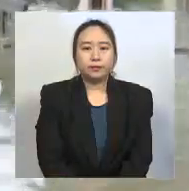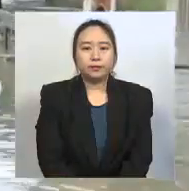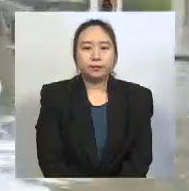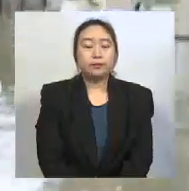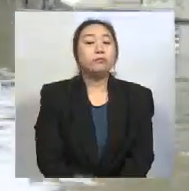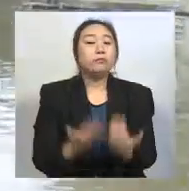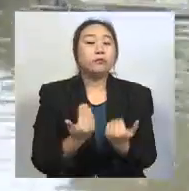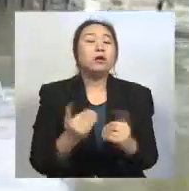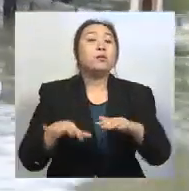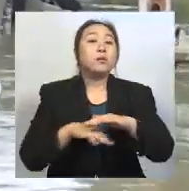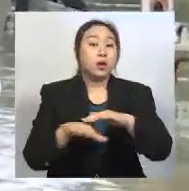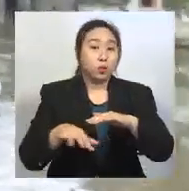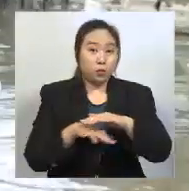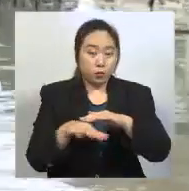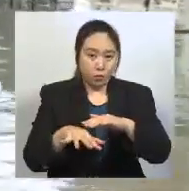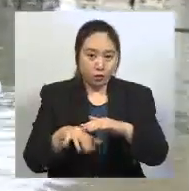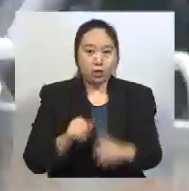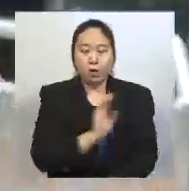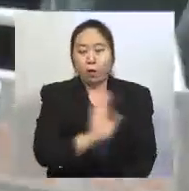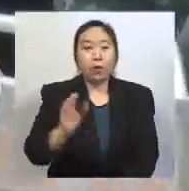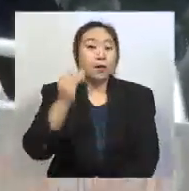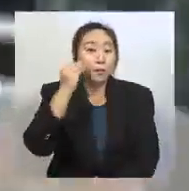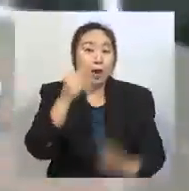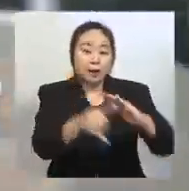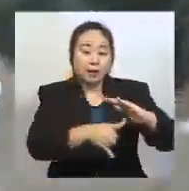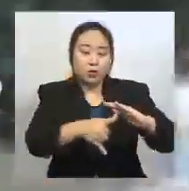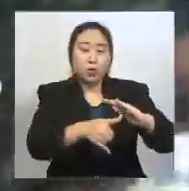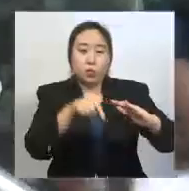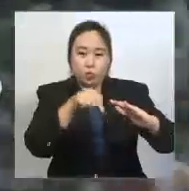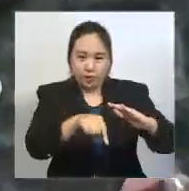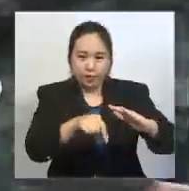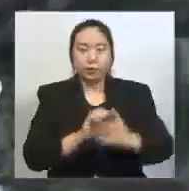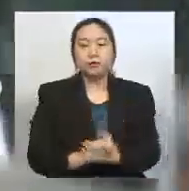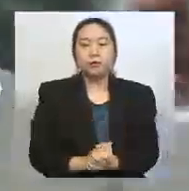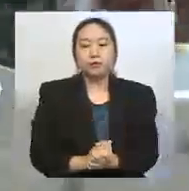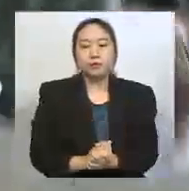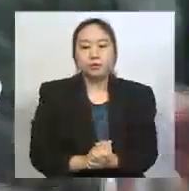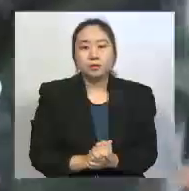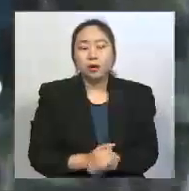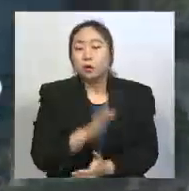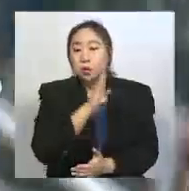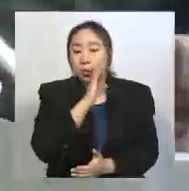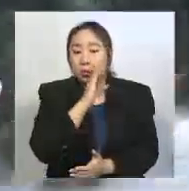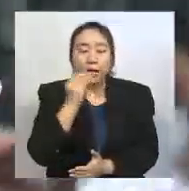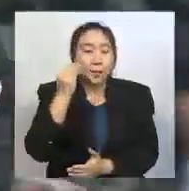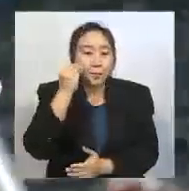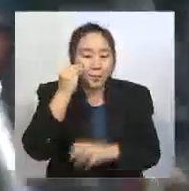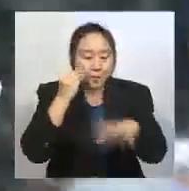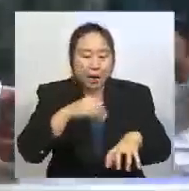ในเบื้องต้นนะครับสำหรับผู้ที่อยู่ในพื้นที่ก็ถ้าอยู่ในหมู่บ้านที่